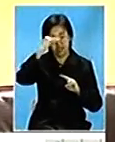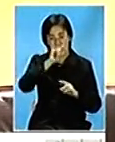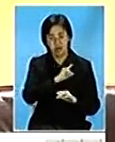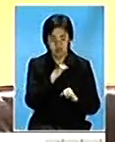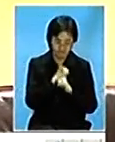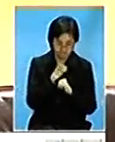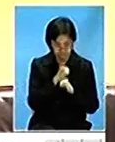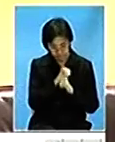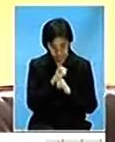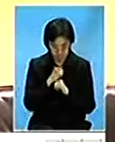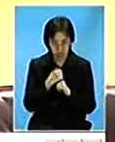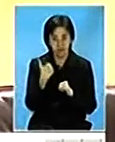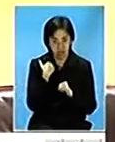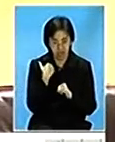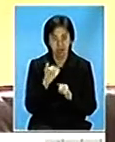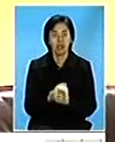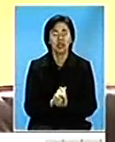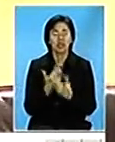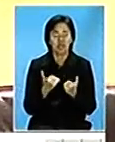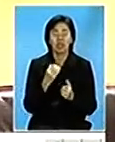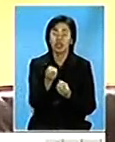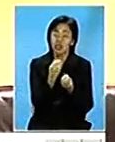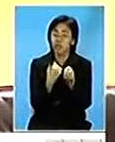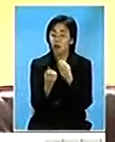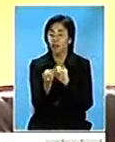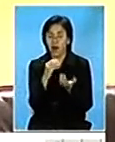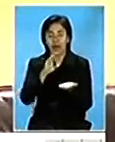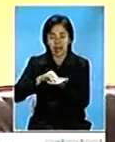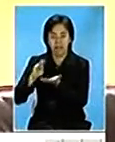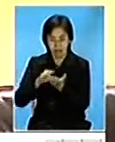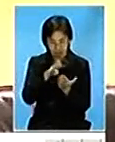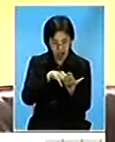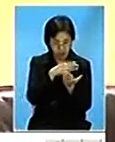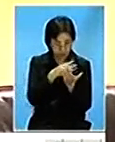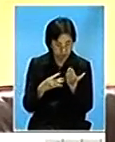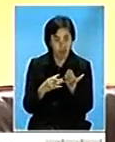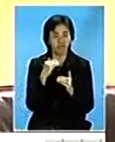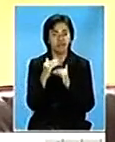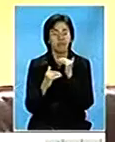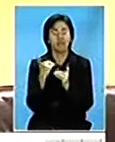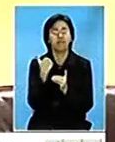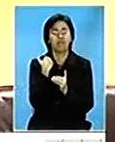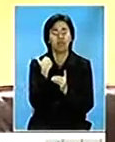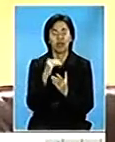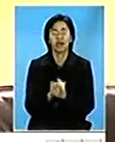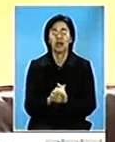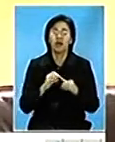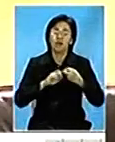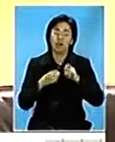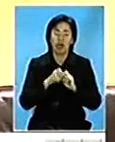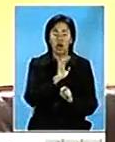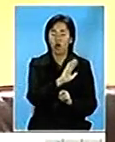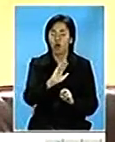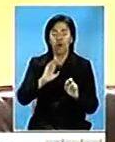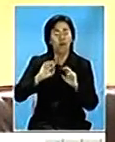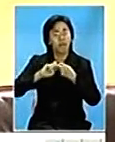การในส่วนที่เพิ่มเติมที่ท่านให้ข้อมูลมานะครับแล้วก็จัดทำแผนโครงการตามสภาพปัญหาต่างๆที่เกิ